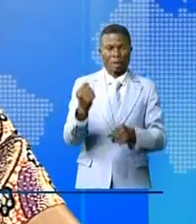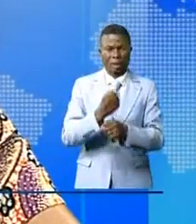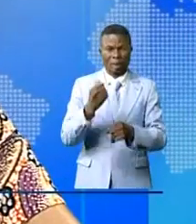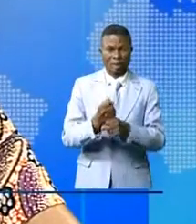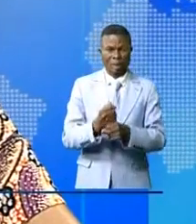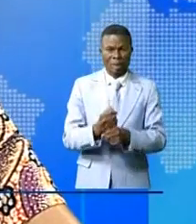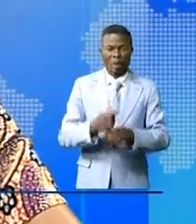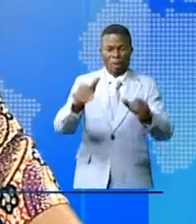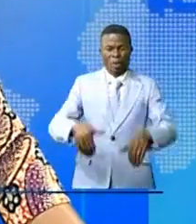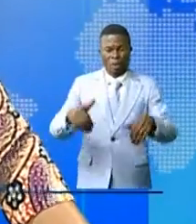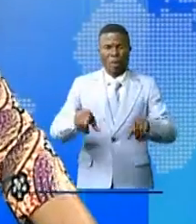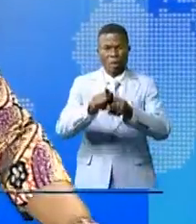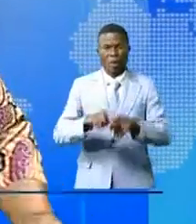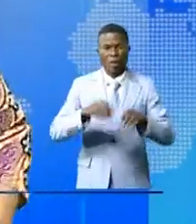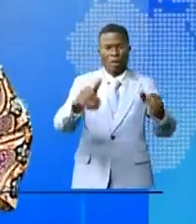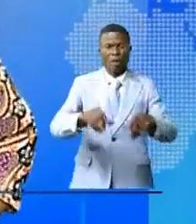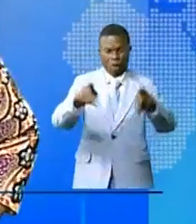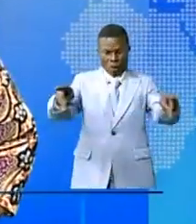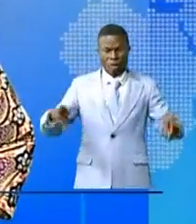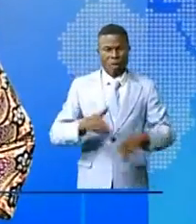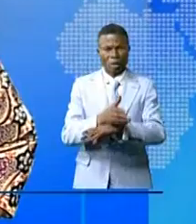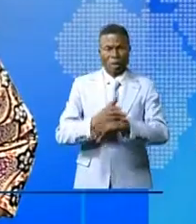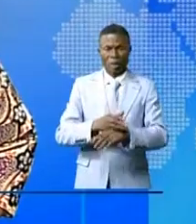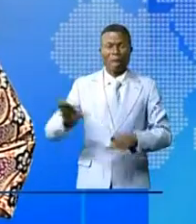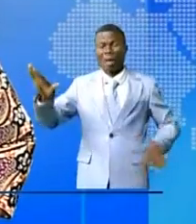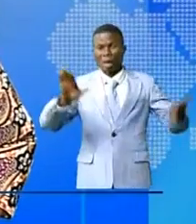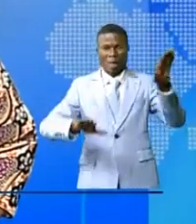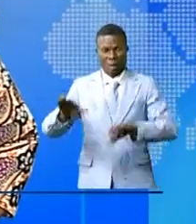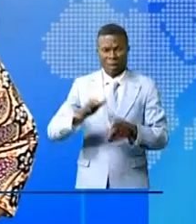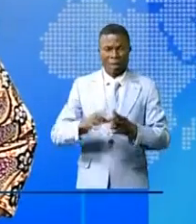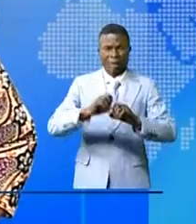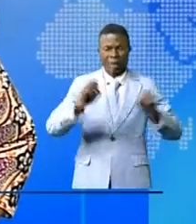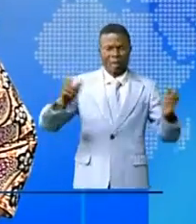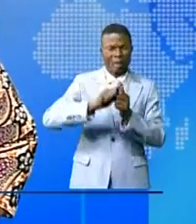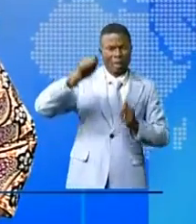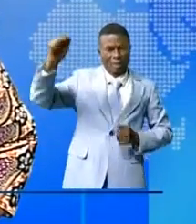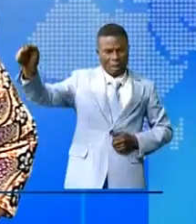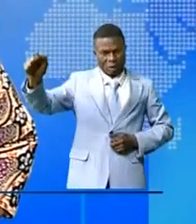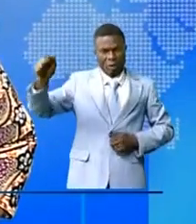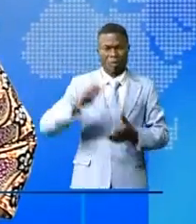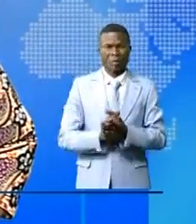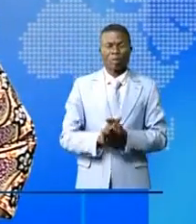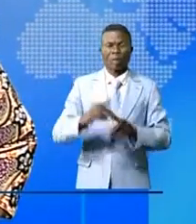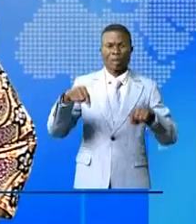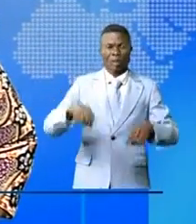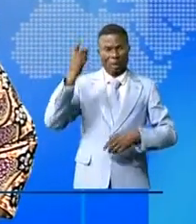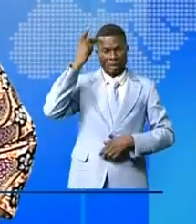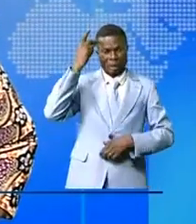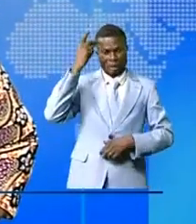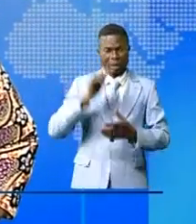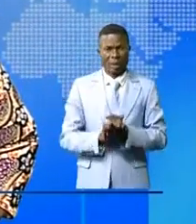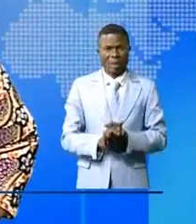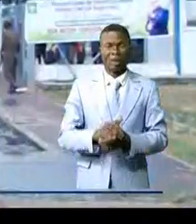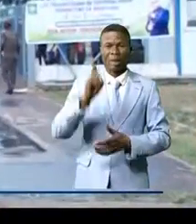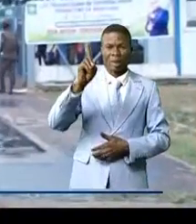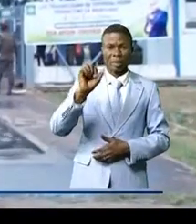du domaine agro-industriel présidentiel de l'Ancelé, situé à une cinquantaine de kilomètres de la périphérie est de la capitale. Blandine